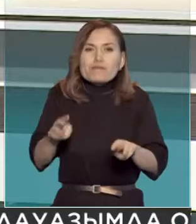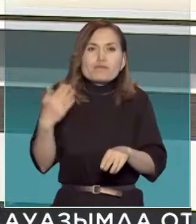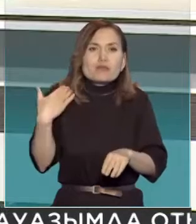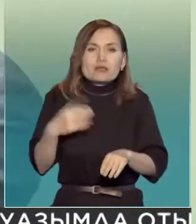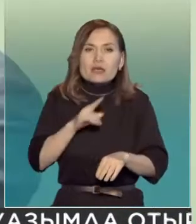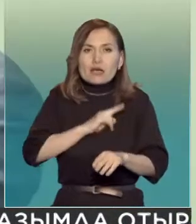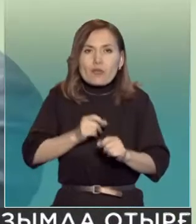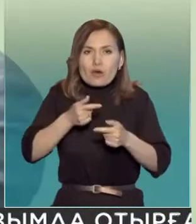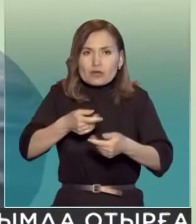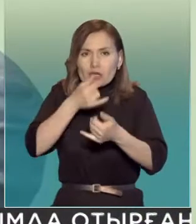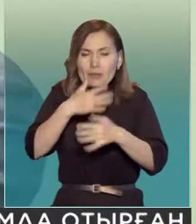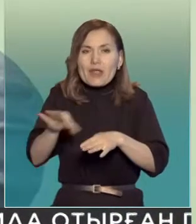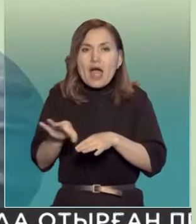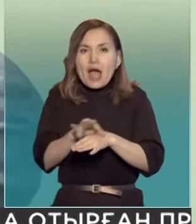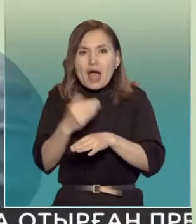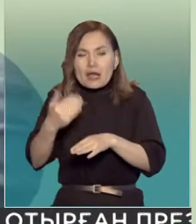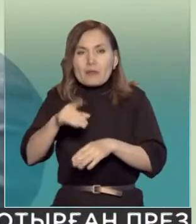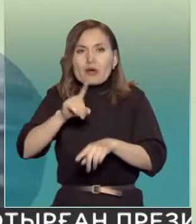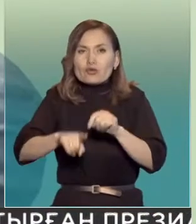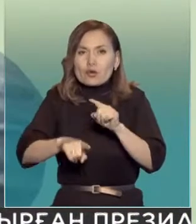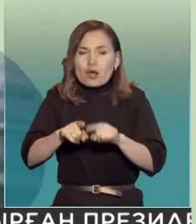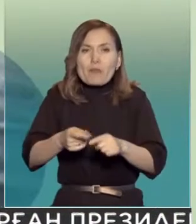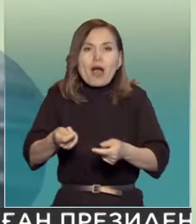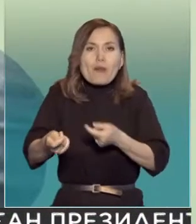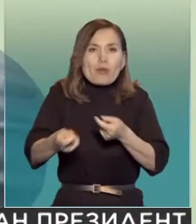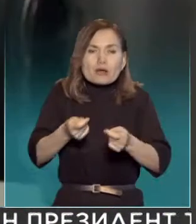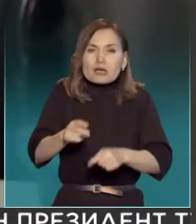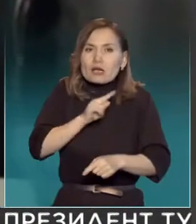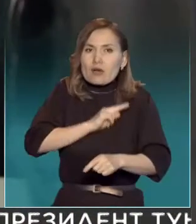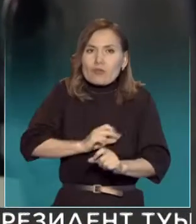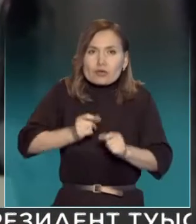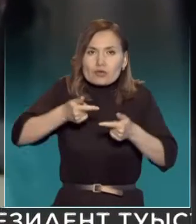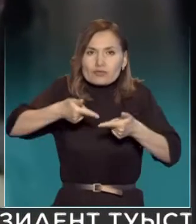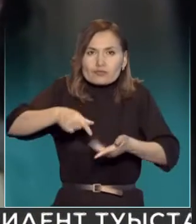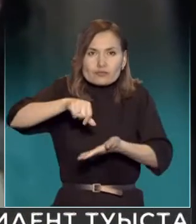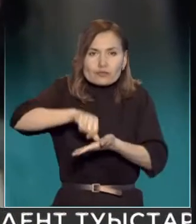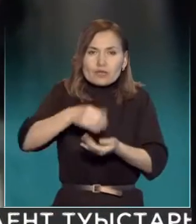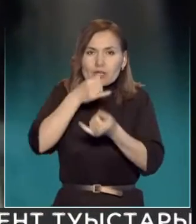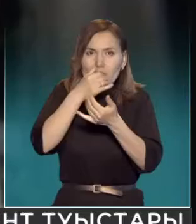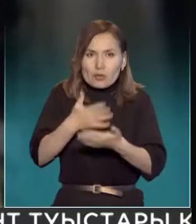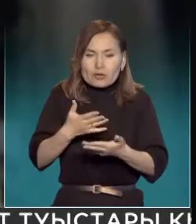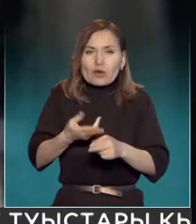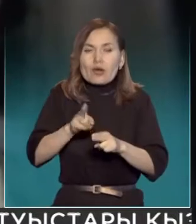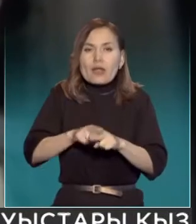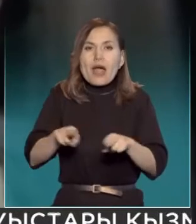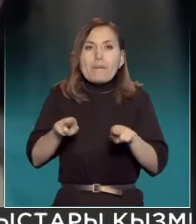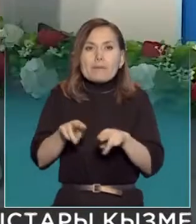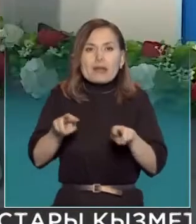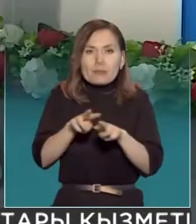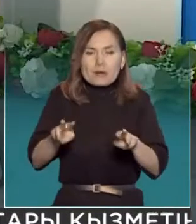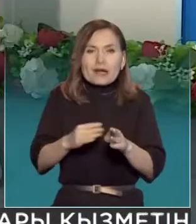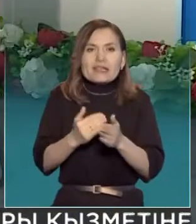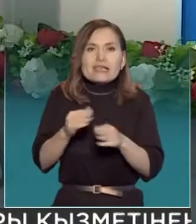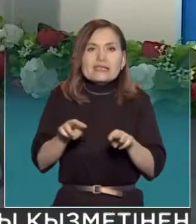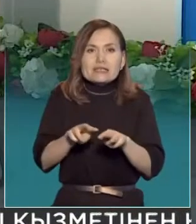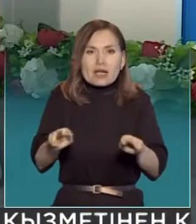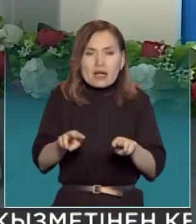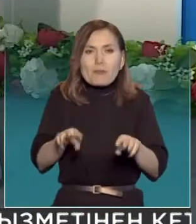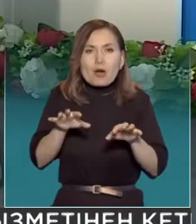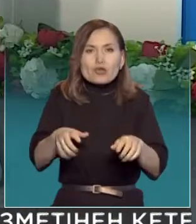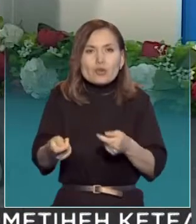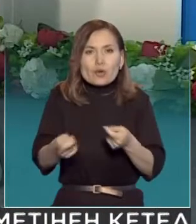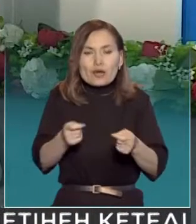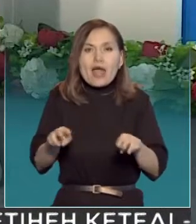жекжаттары ерлі-зайыптылардың жақын туыстары да басшылық қызметте бола алмайды. Осылайша оларға енді премьер-министр, сенат, мәжіліс